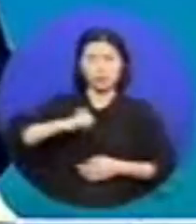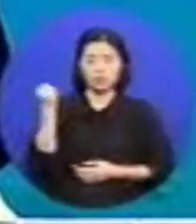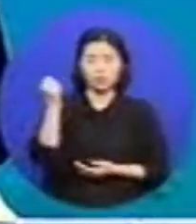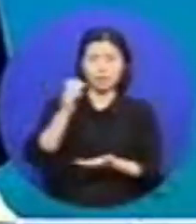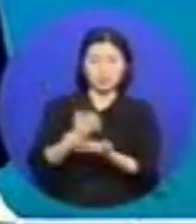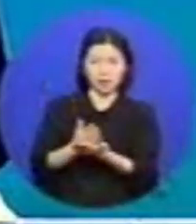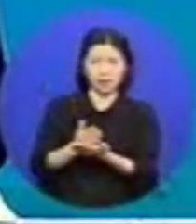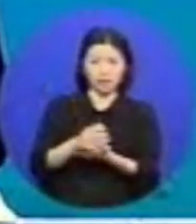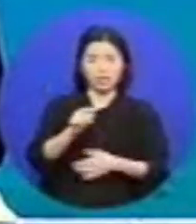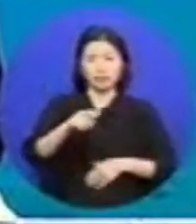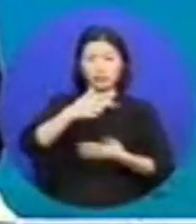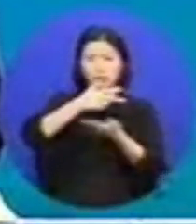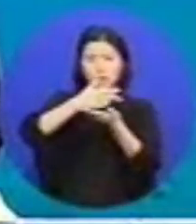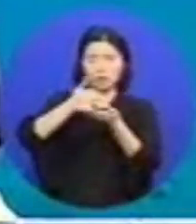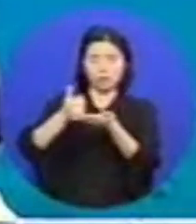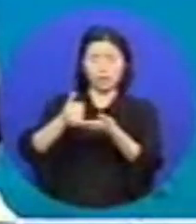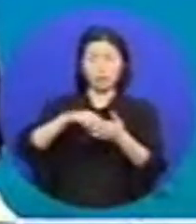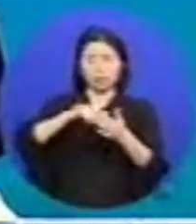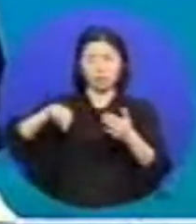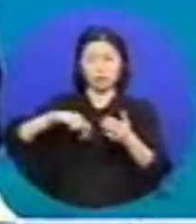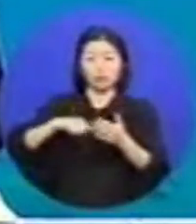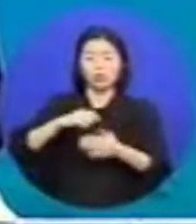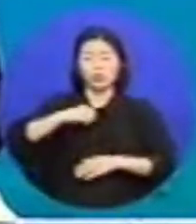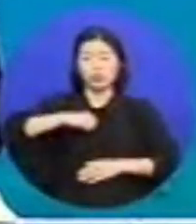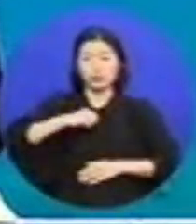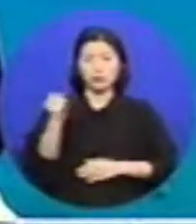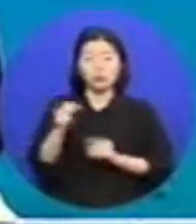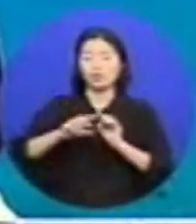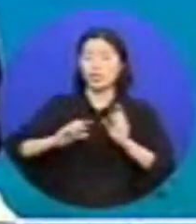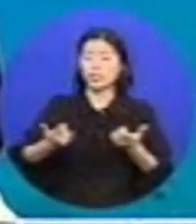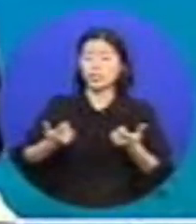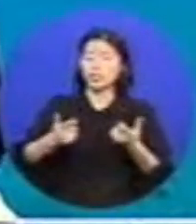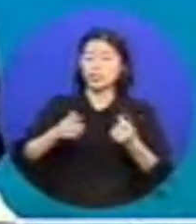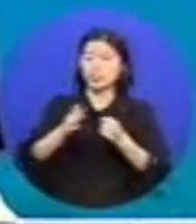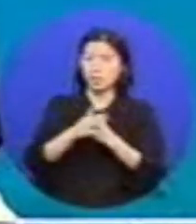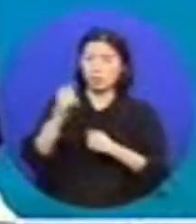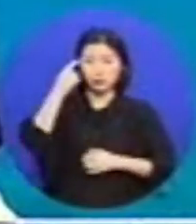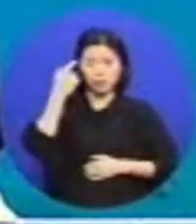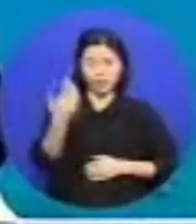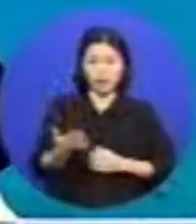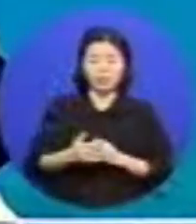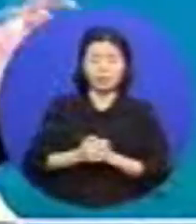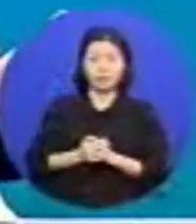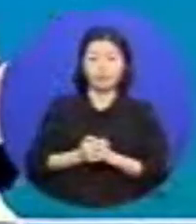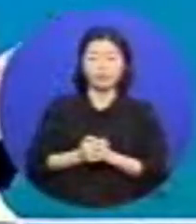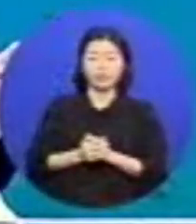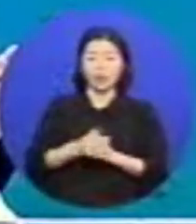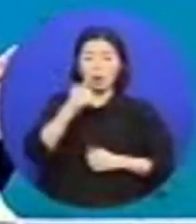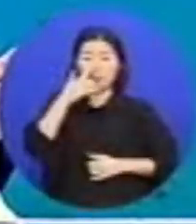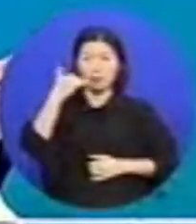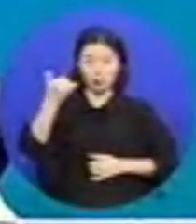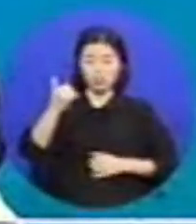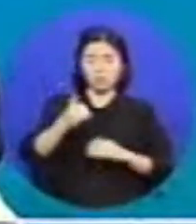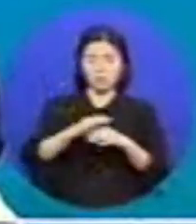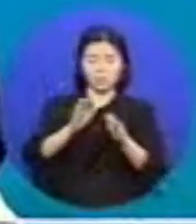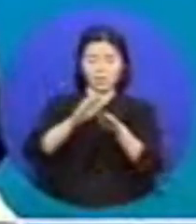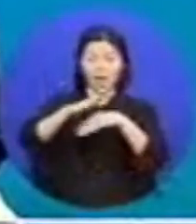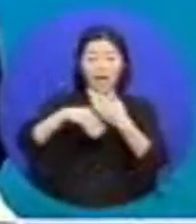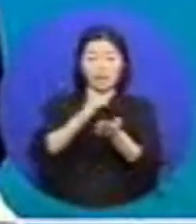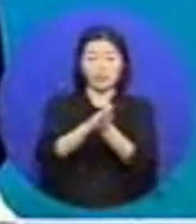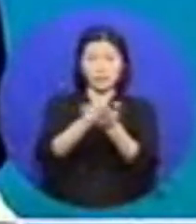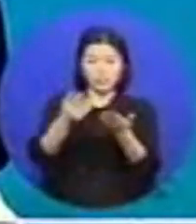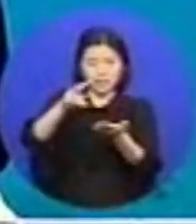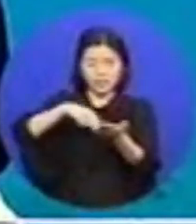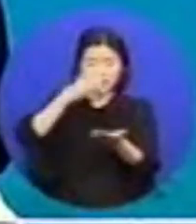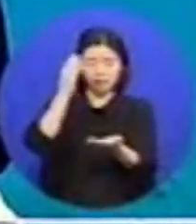안에서 순종하는 게 아니니까. 그런 뜻일까요? 부모님이 성경 읽지 마. 그건 어떻게